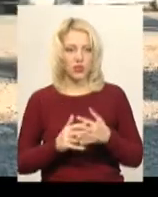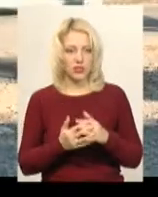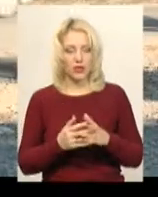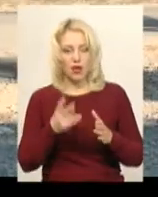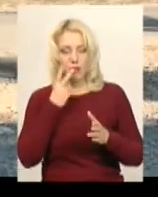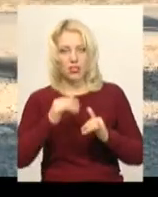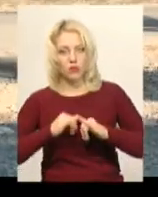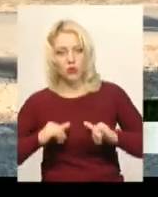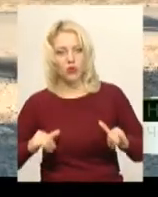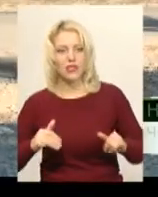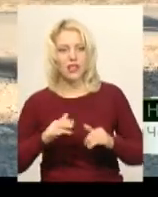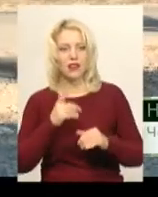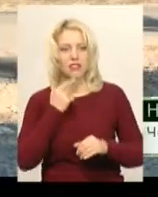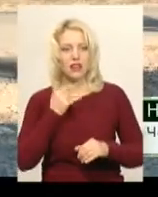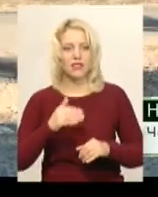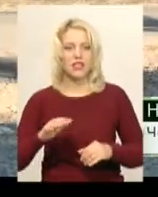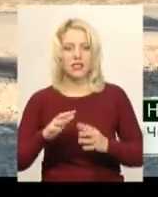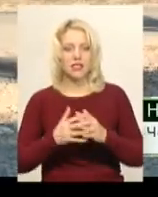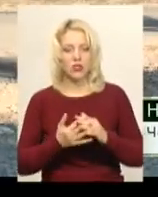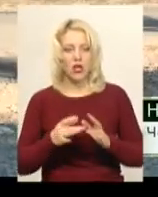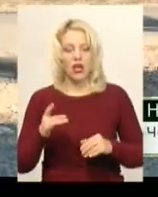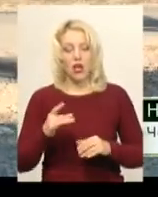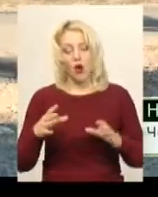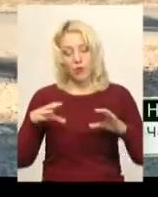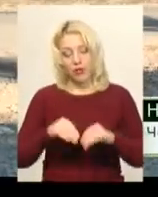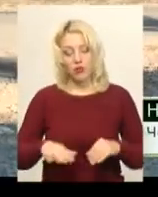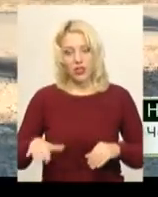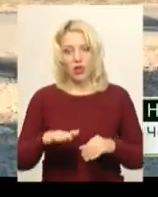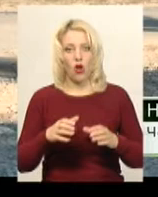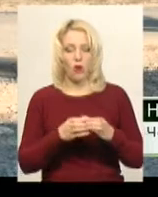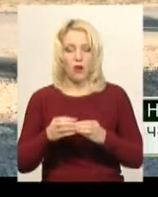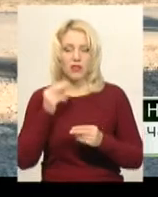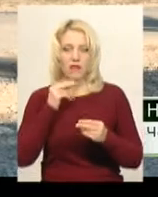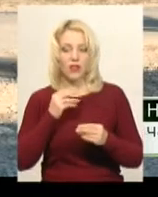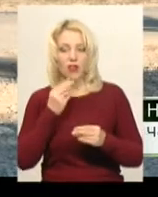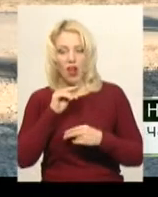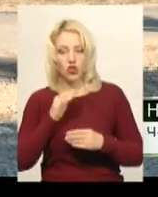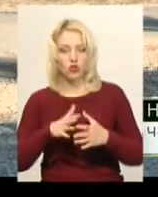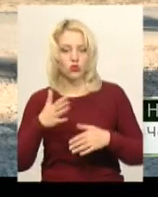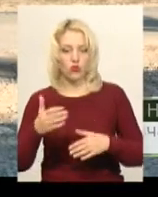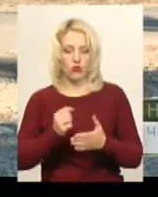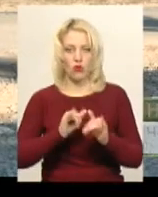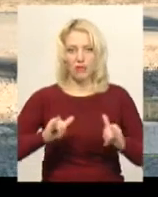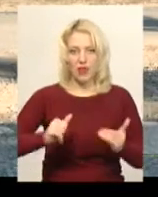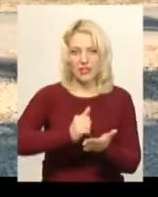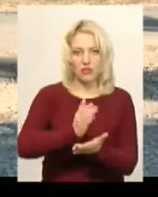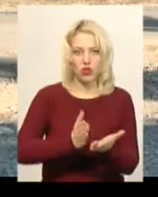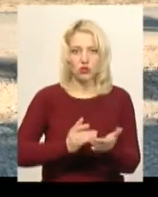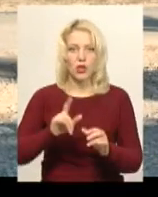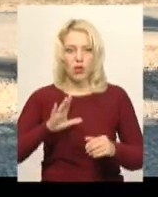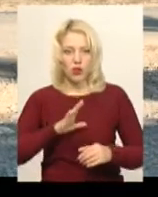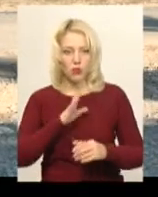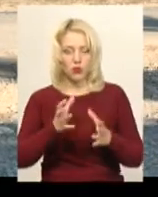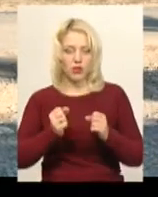розвиток Красилівської об'єднанної територіальної громади в кращу сторону, розвивається інфраструктура населених пунктів, в зв'язку з тим і було